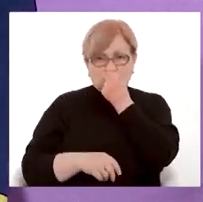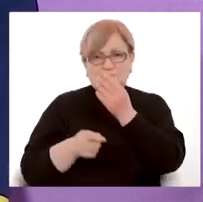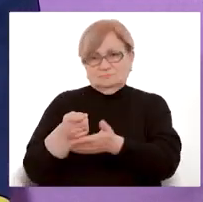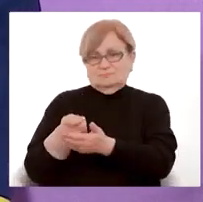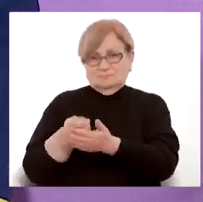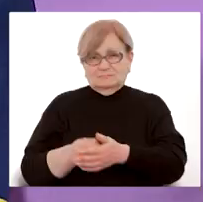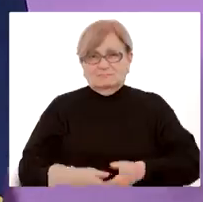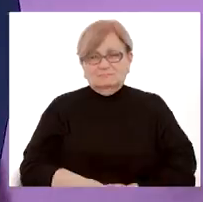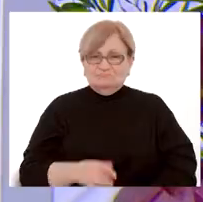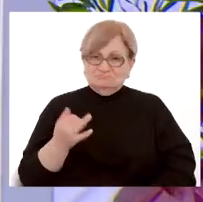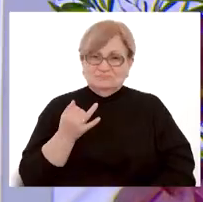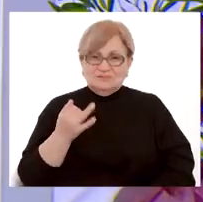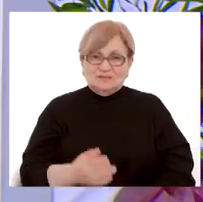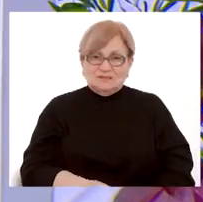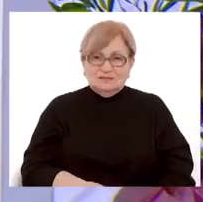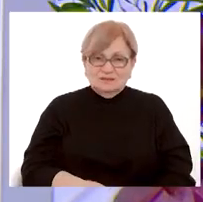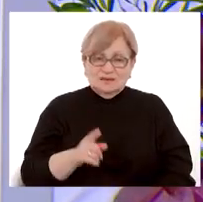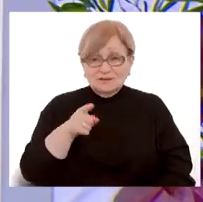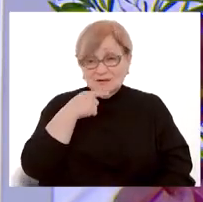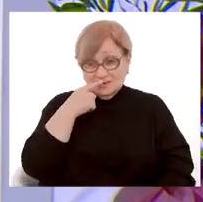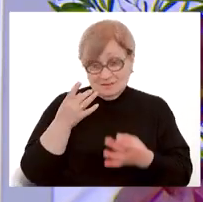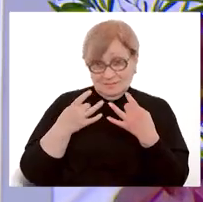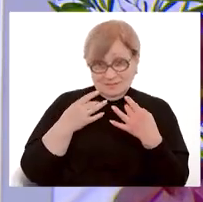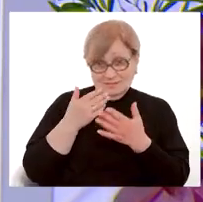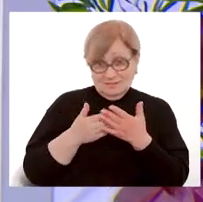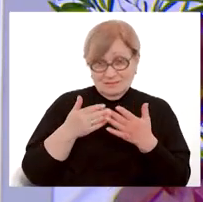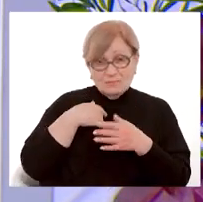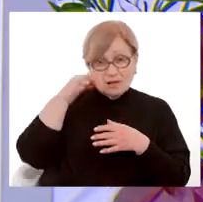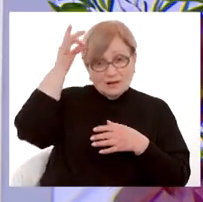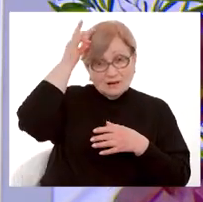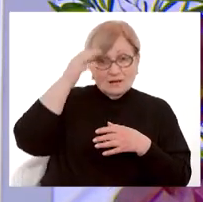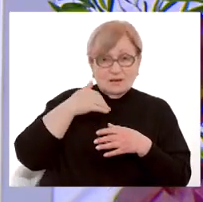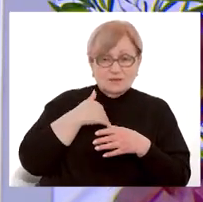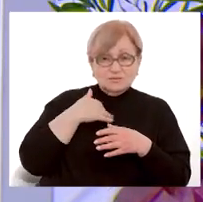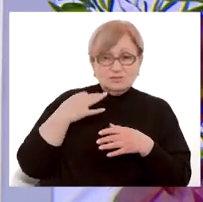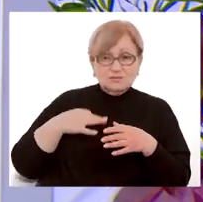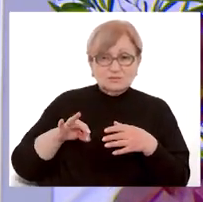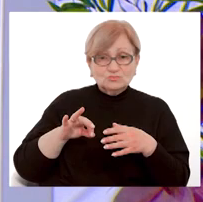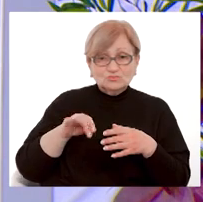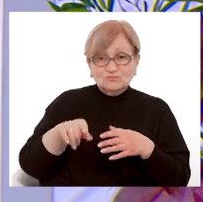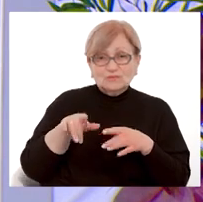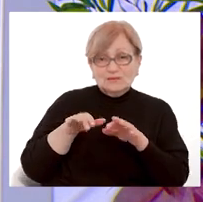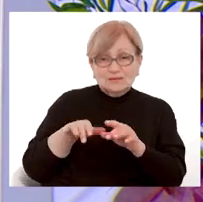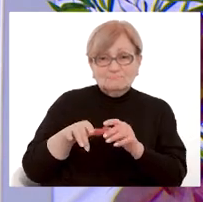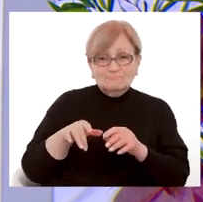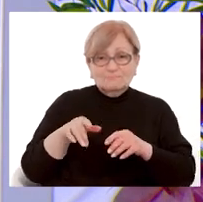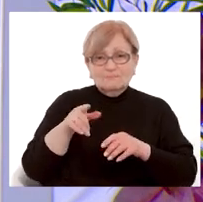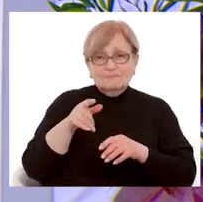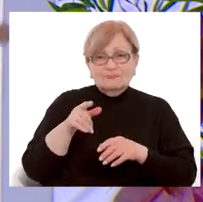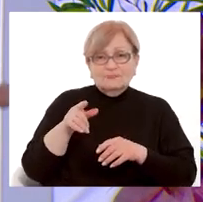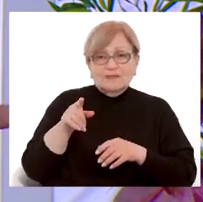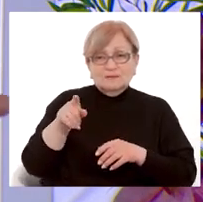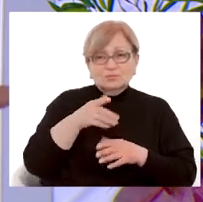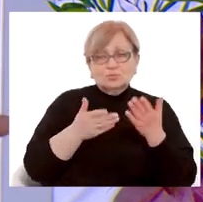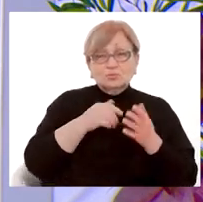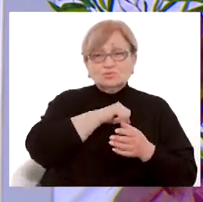კვებაზე, ხომ? ძალიან საინტერესოა, ხო? ჩემ შემთხვევაში ხა თქვენ რომ მაგალითი ვწყვებოდით, გამახსენდა რომ აი ჩემ შვილის შემთხვევაში მაგალითად ძალიან ამართლებს თუ